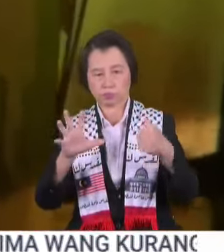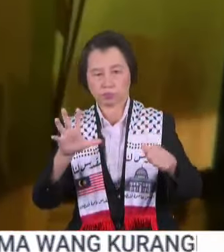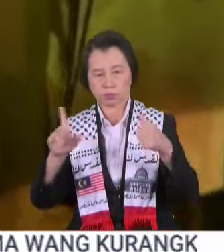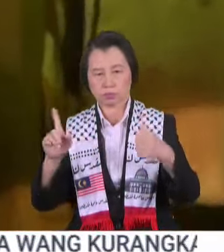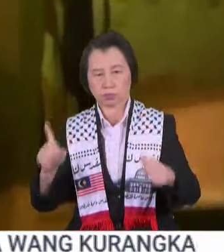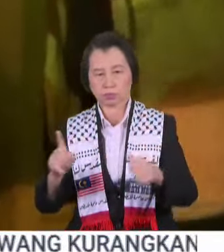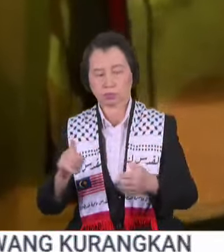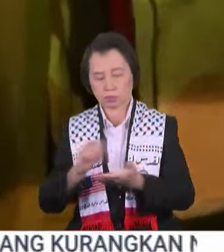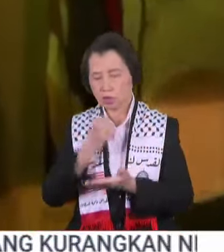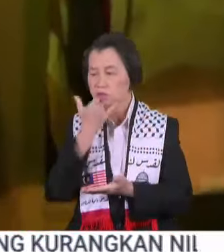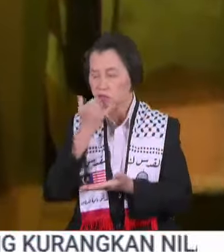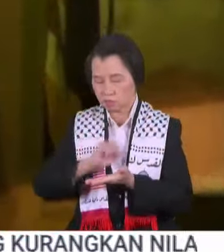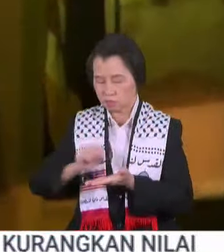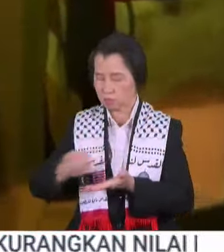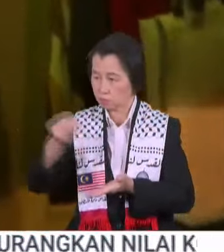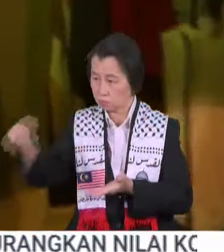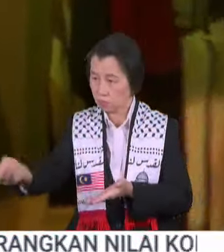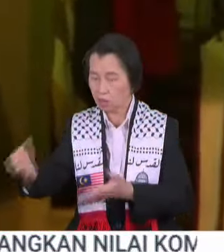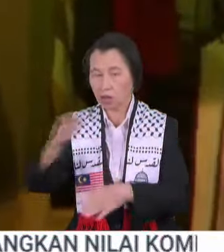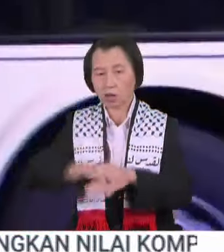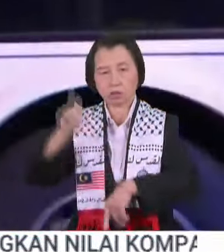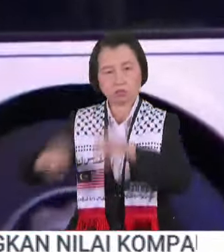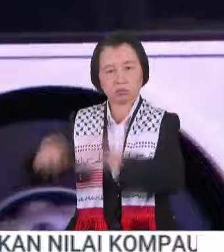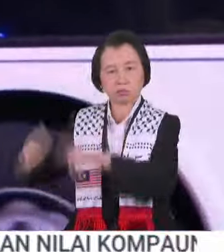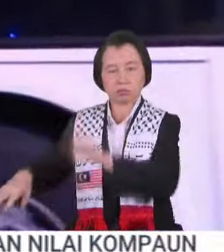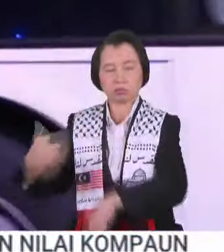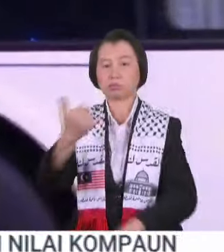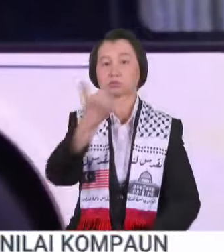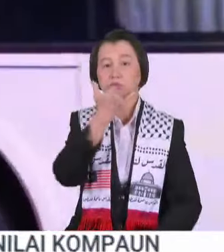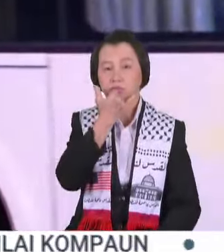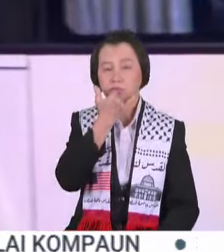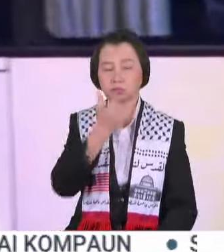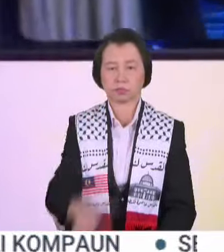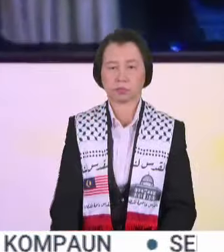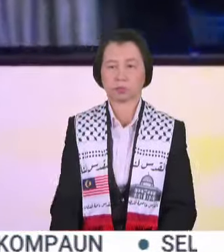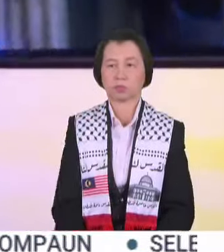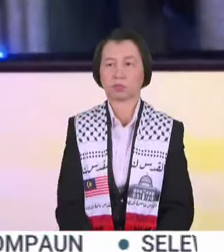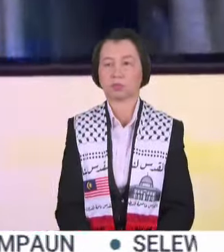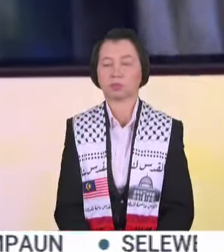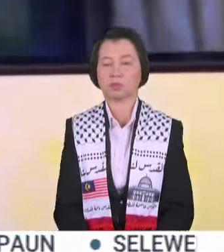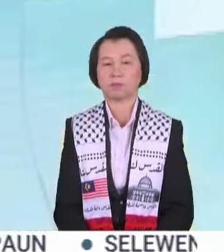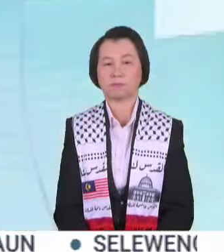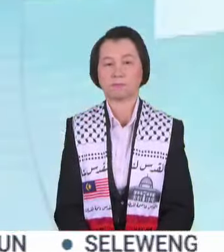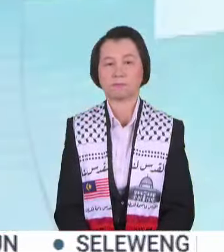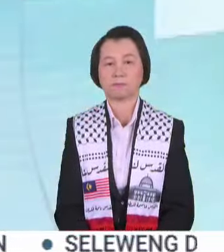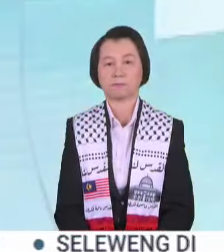10,151 notis saman dikeluarkan atas pelbagai kesalahan.